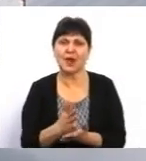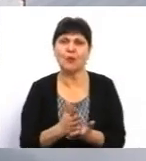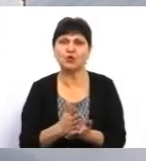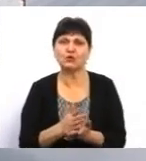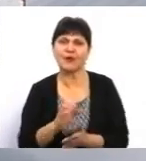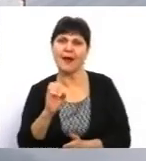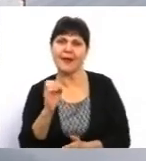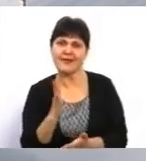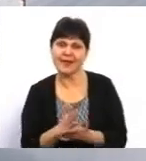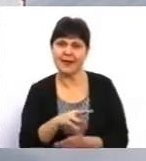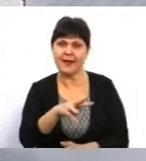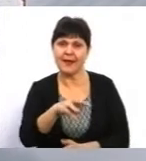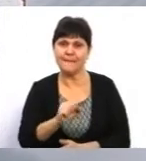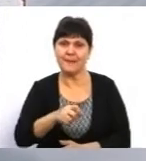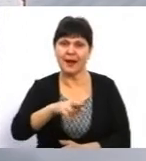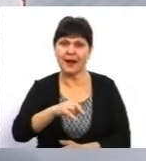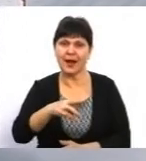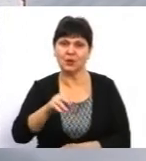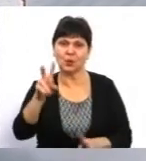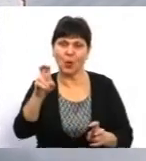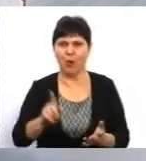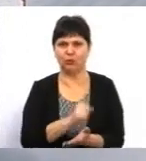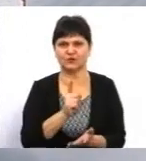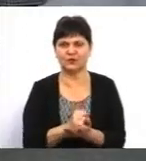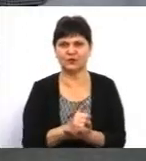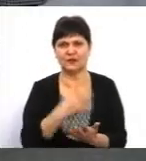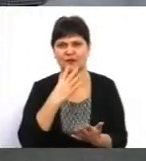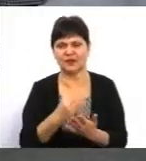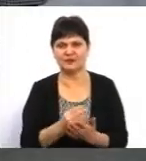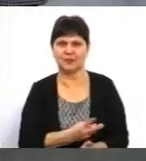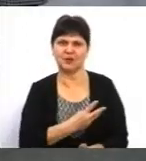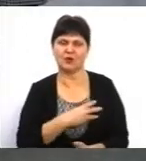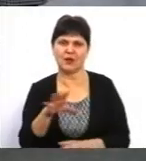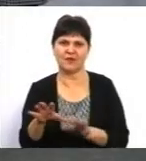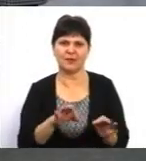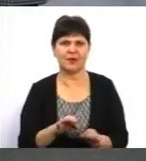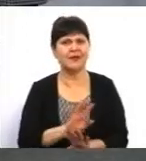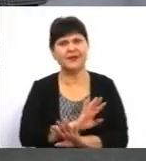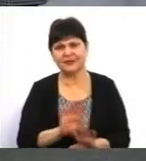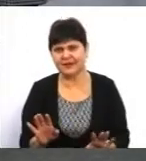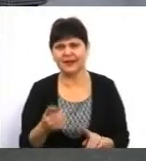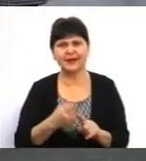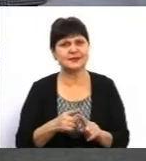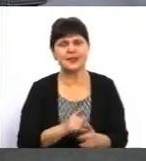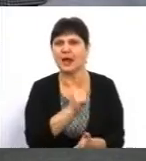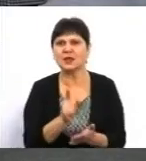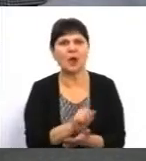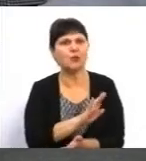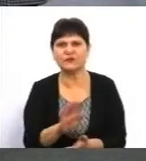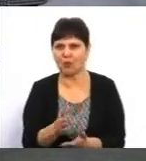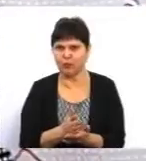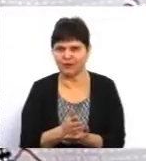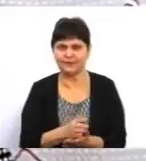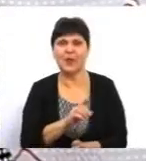чи власне ось на власне бажання і вибір? Ні, звичайно, це є не обов'язковою послугою. Хоча свідоцтво